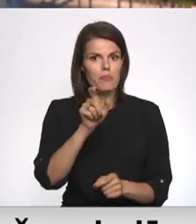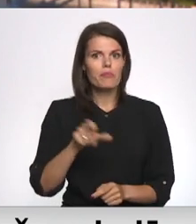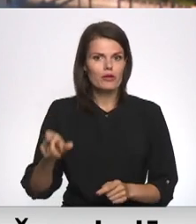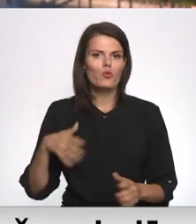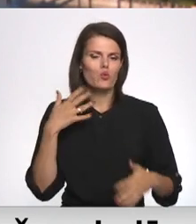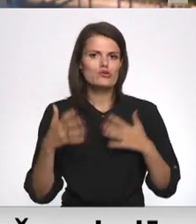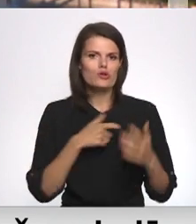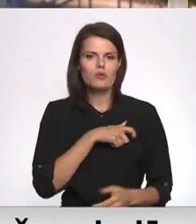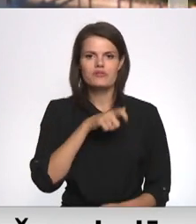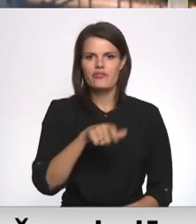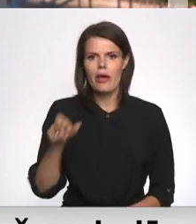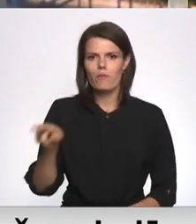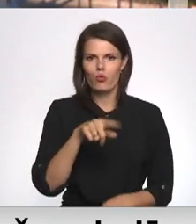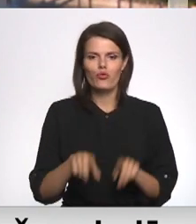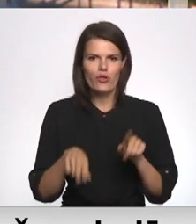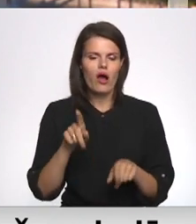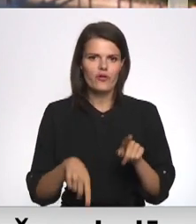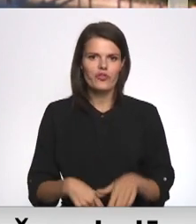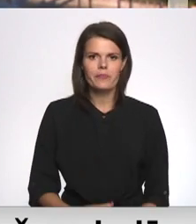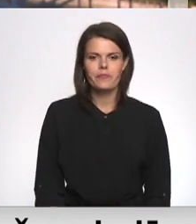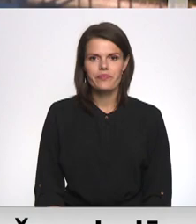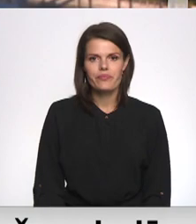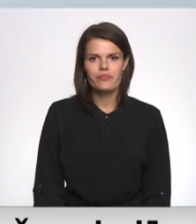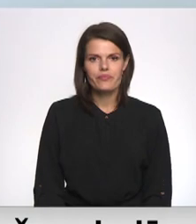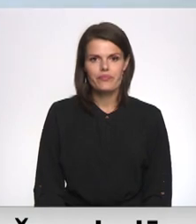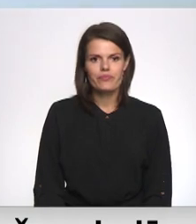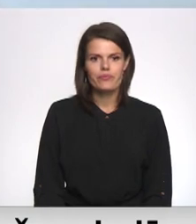daļu deputātu. Vairāk Vitas Anstrates sižetā.